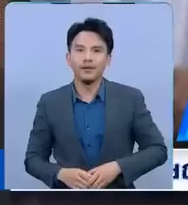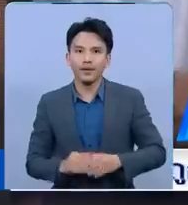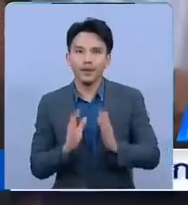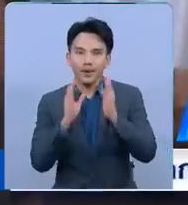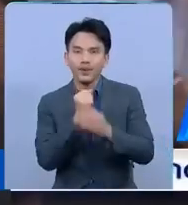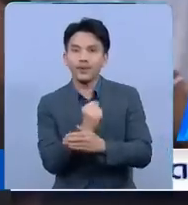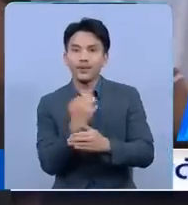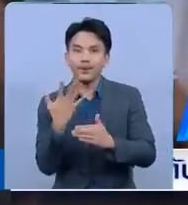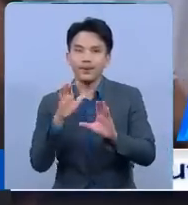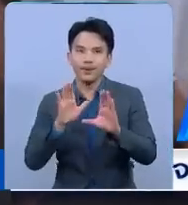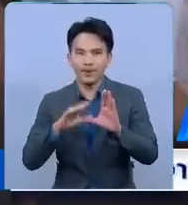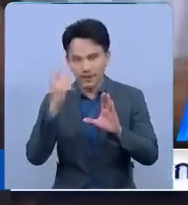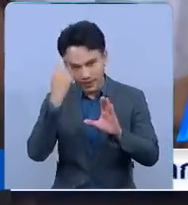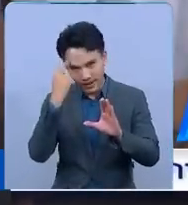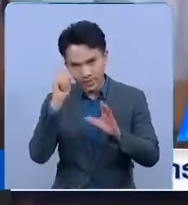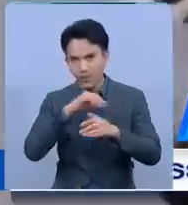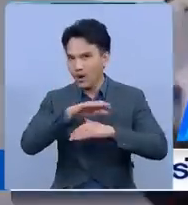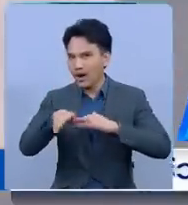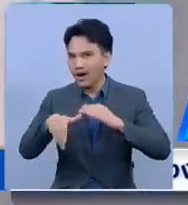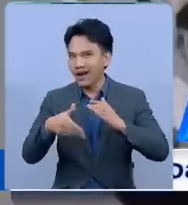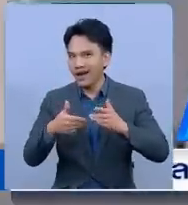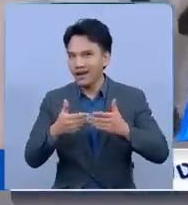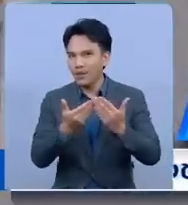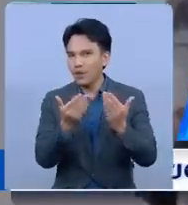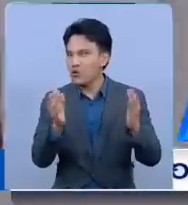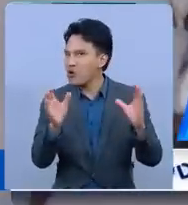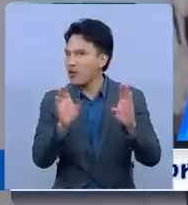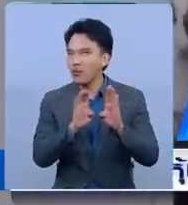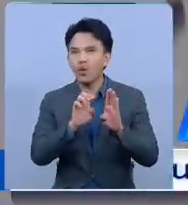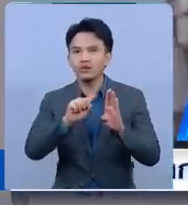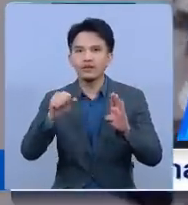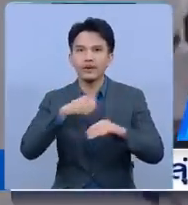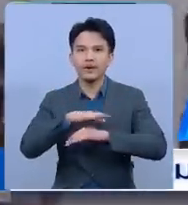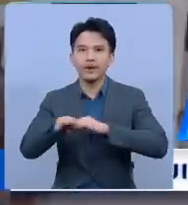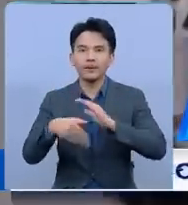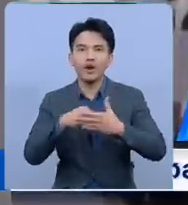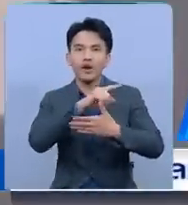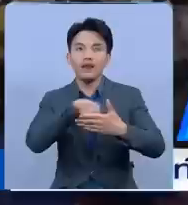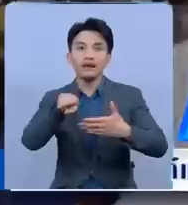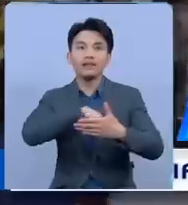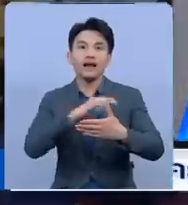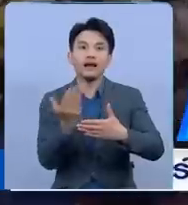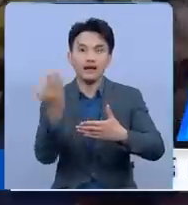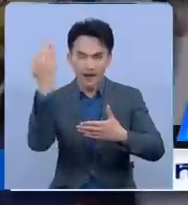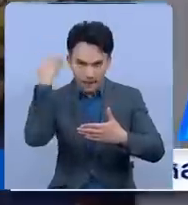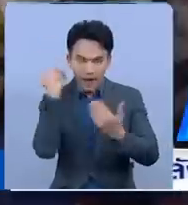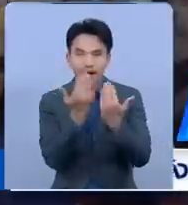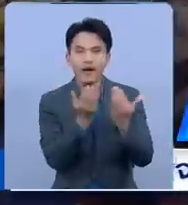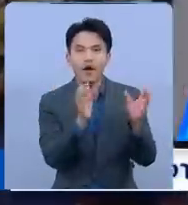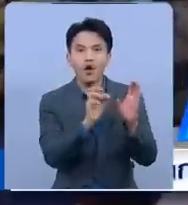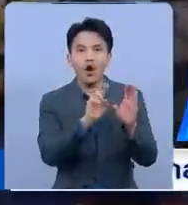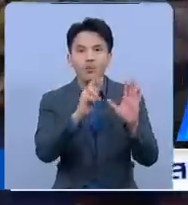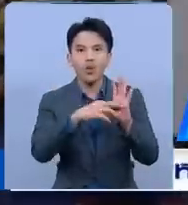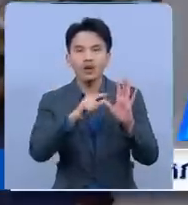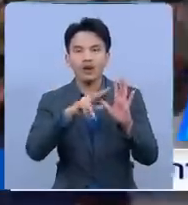4คนคาดหวังว่าจะขอแบบยกตระกูลสำหรับการเลือกตั้งครั้งที่ผ่านมาตระกูลรัตนเศรษฐ์นั้นครองเก้าอี้ส.ส.